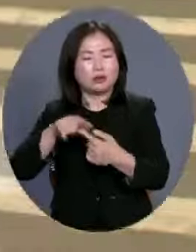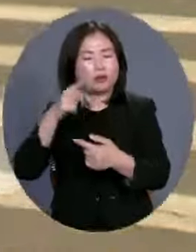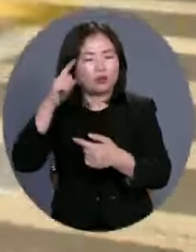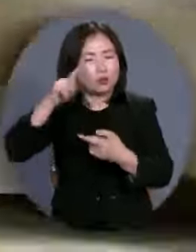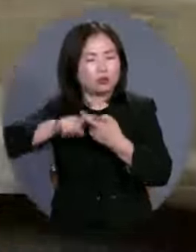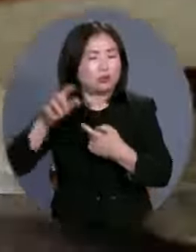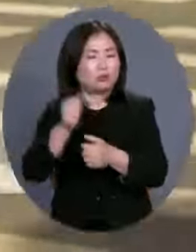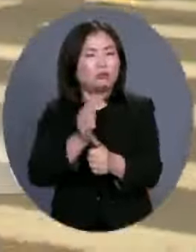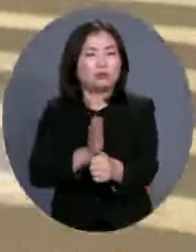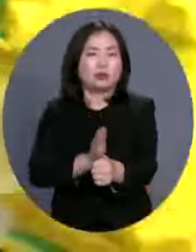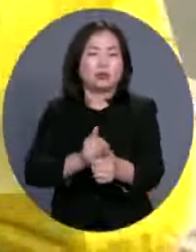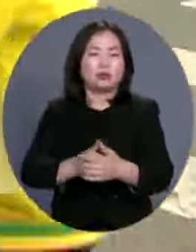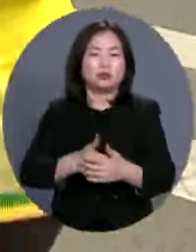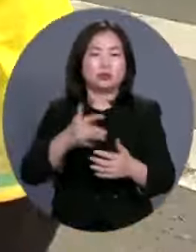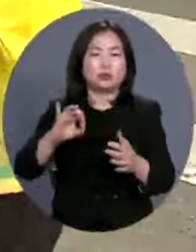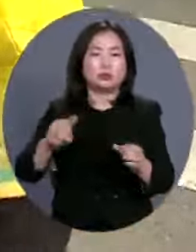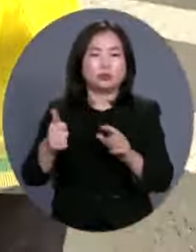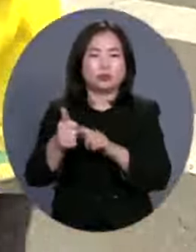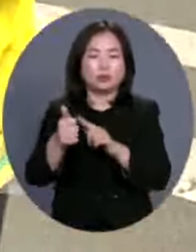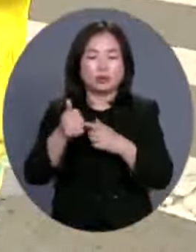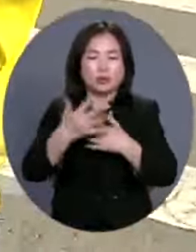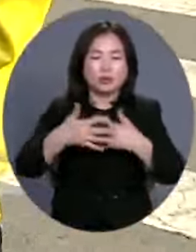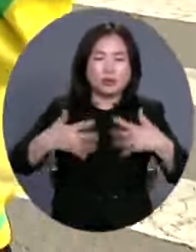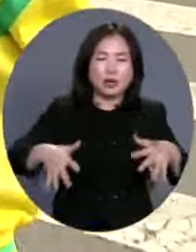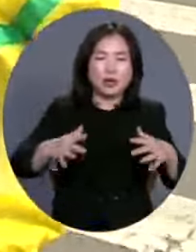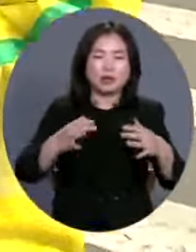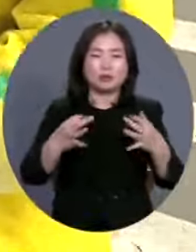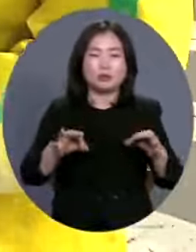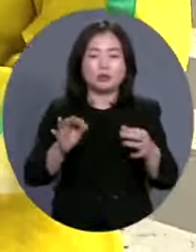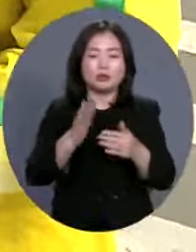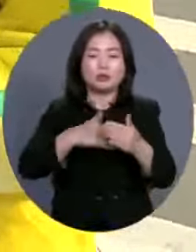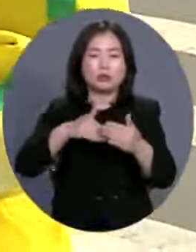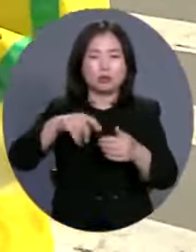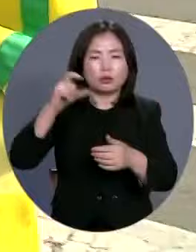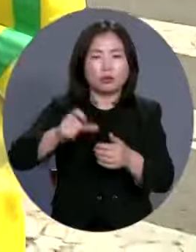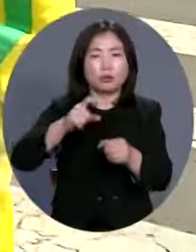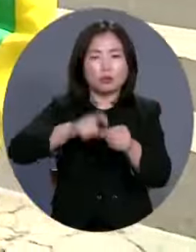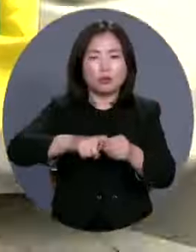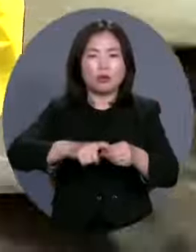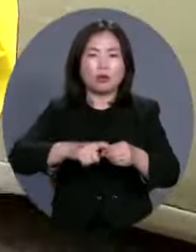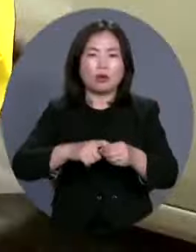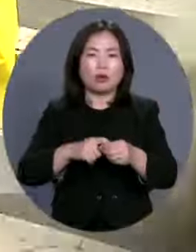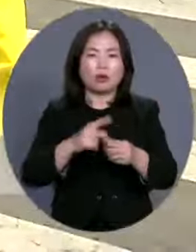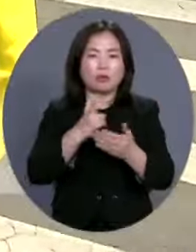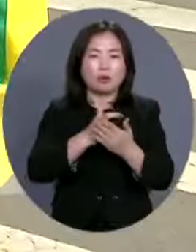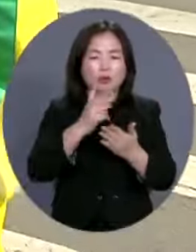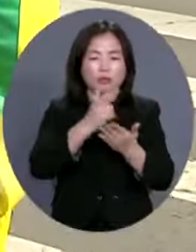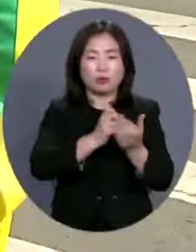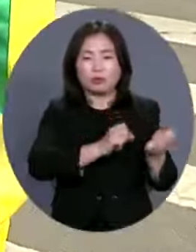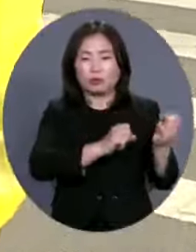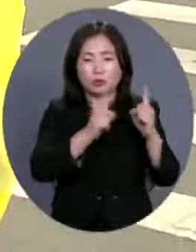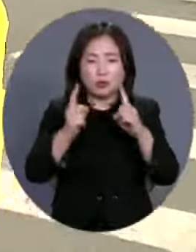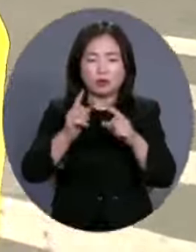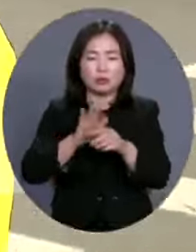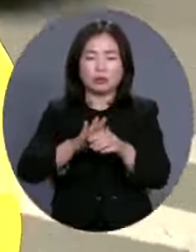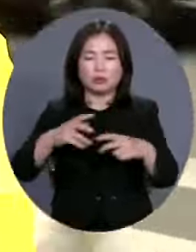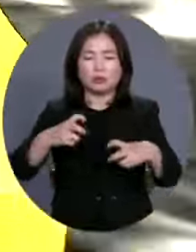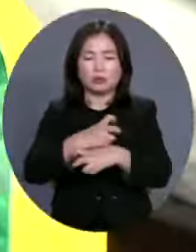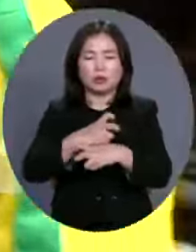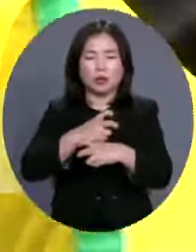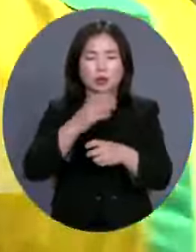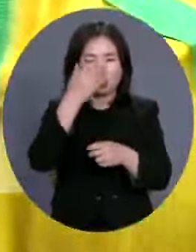호소했습니다. 김 후보는 취약계층의 금융 공공성 강화를 위한 회생법원의 설립, 무상